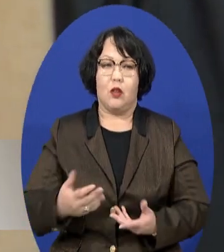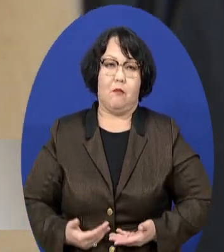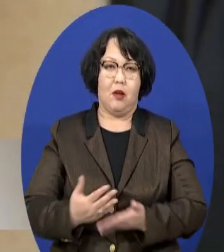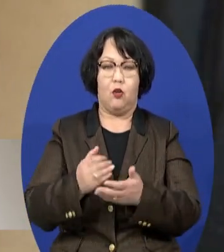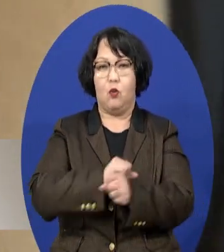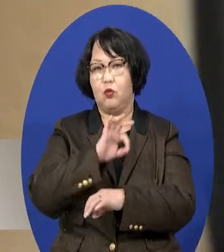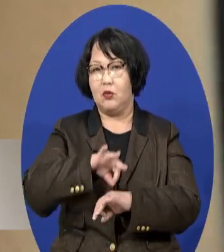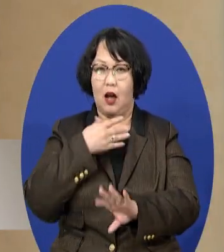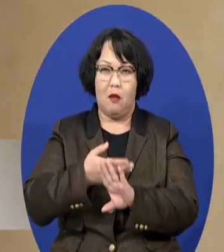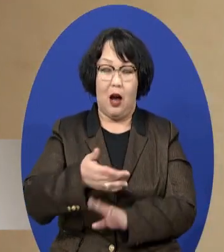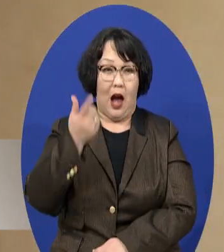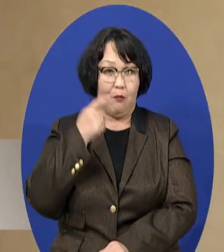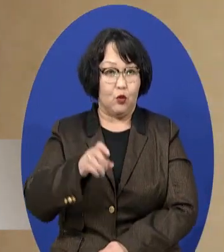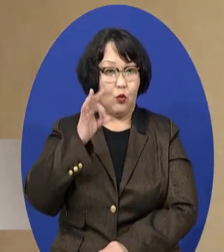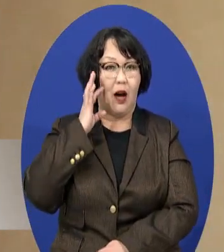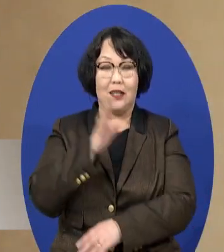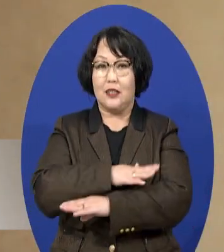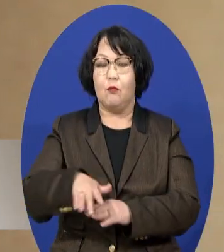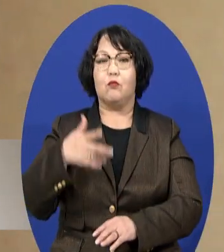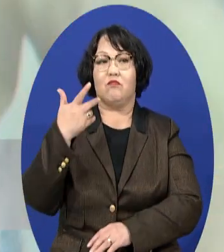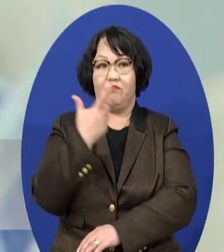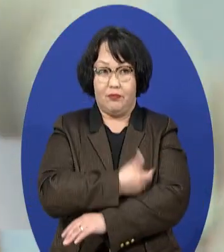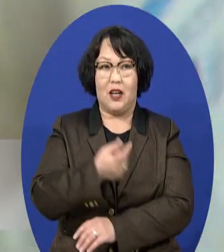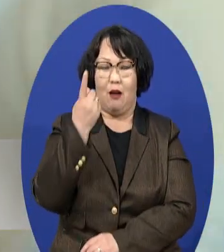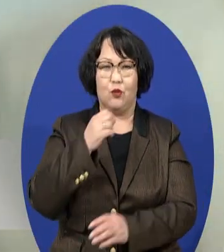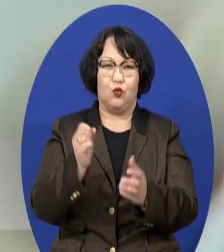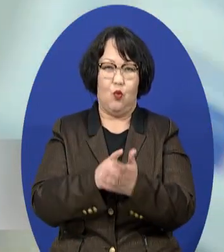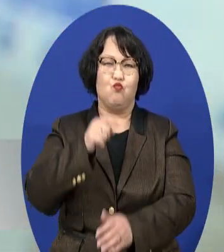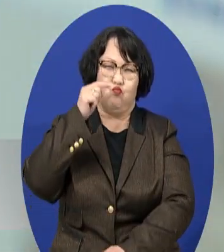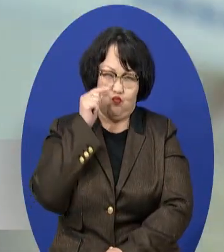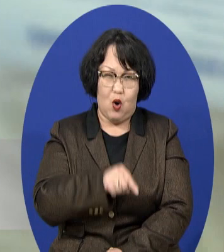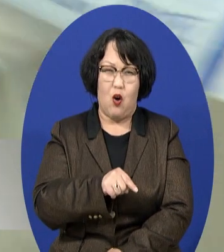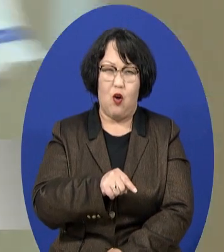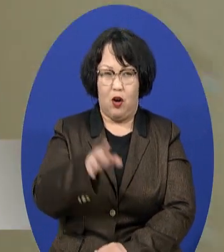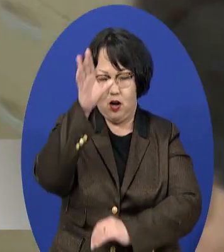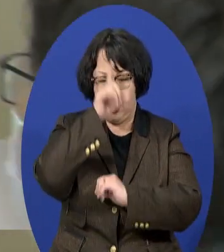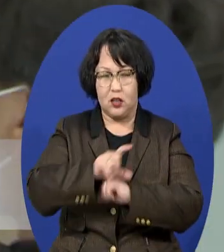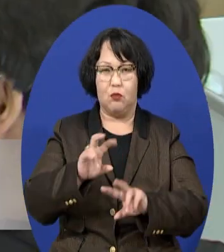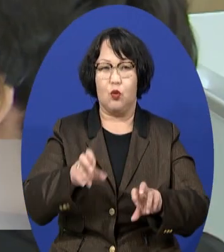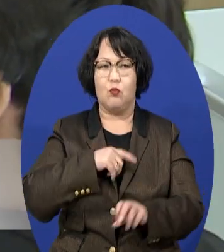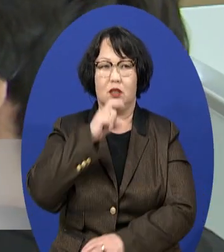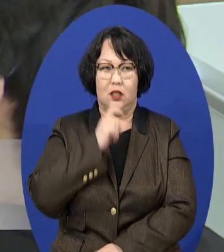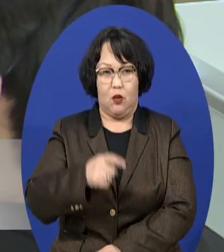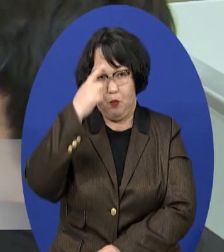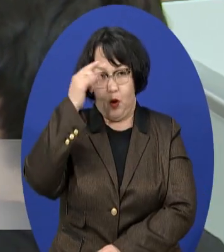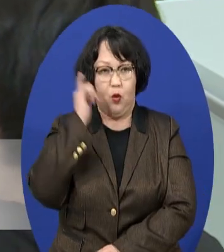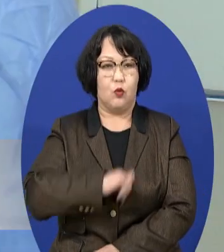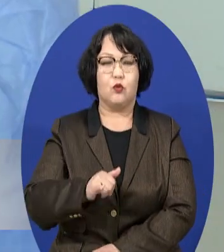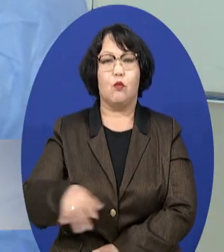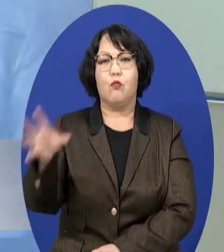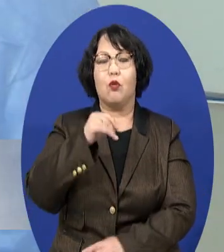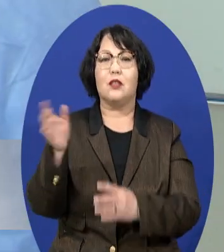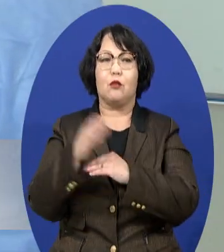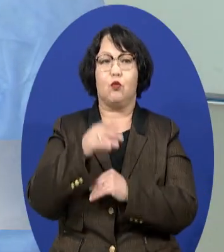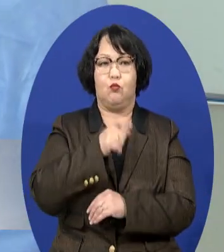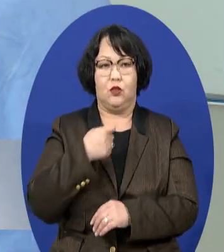Цар тахлаас хамгаалах хамгийн шалгарсан арга бол дархлаажуулалт юм а гэдгийг эрдэмтэн судлаач тогтоогоод байгаа лээ. Манай улсын тухайд нийт нас барсан